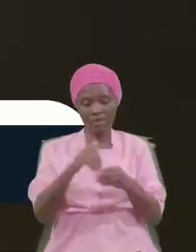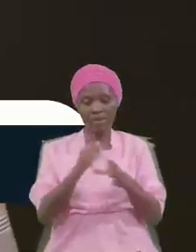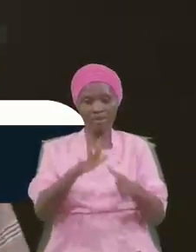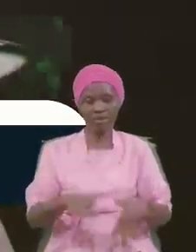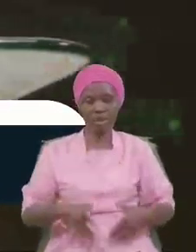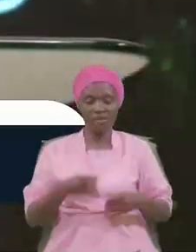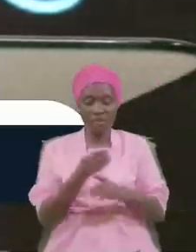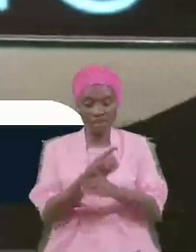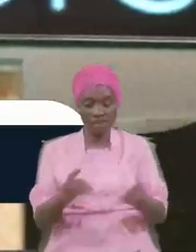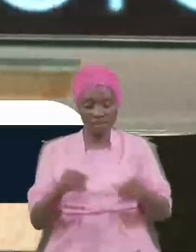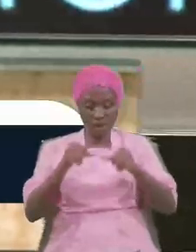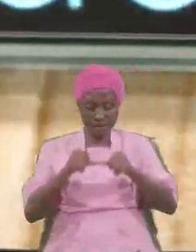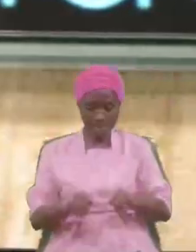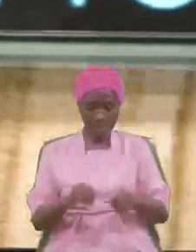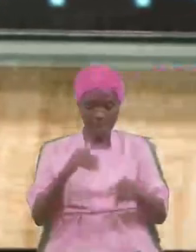votre vie.